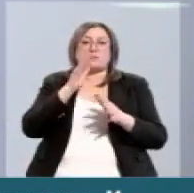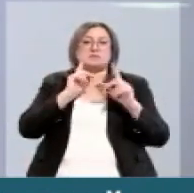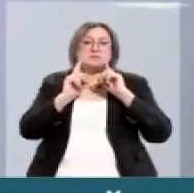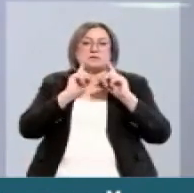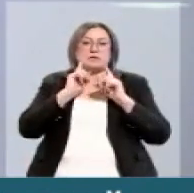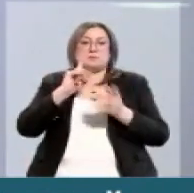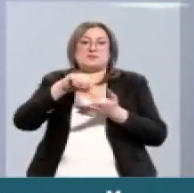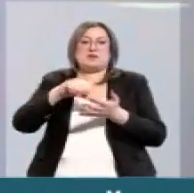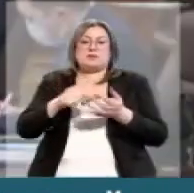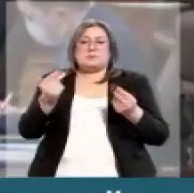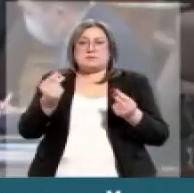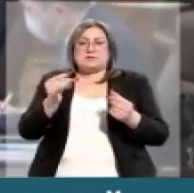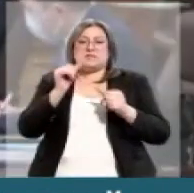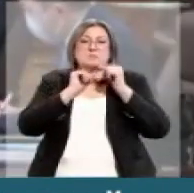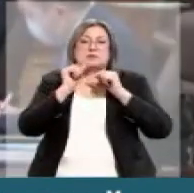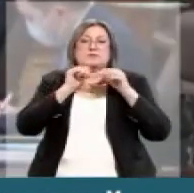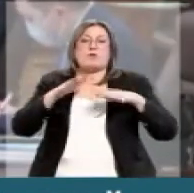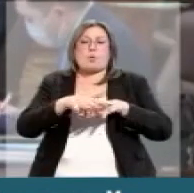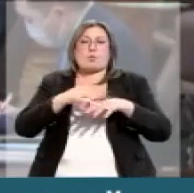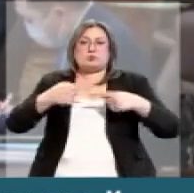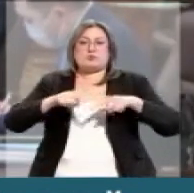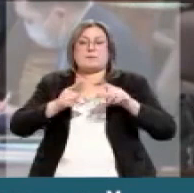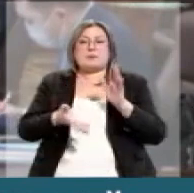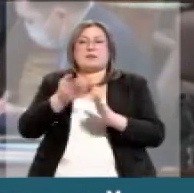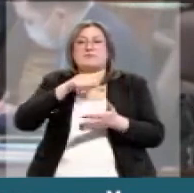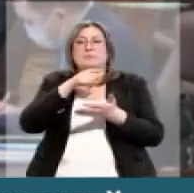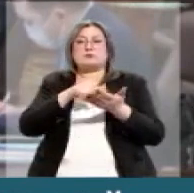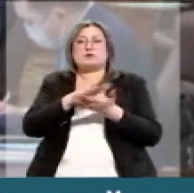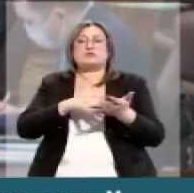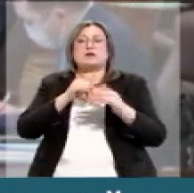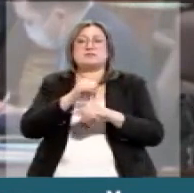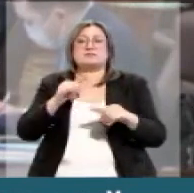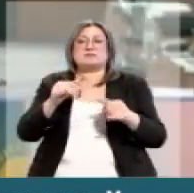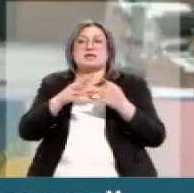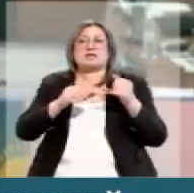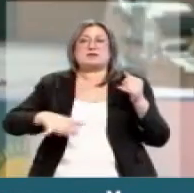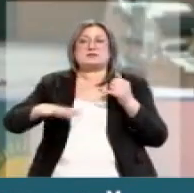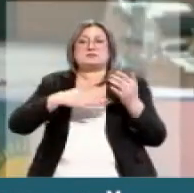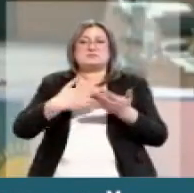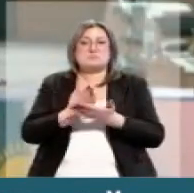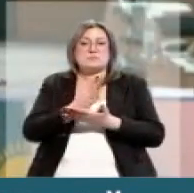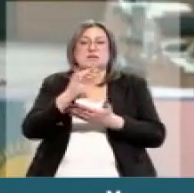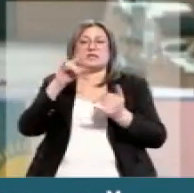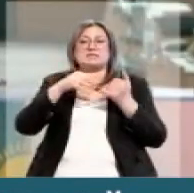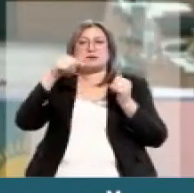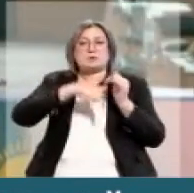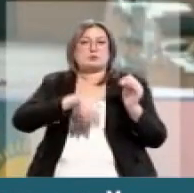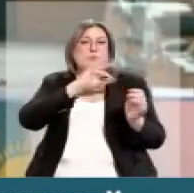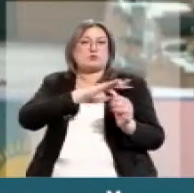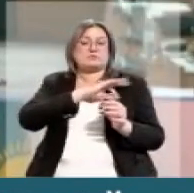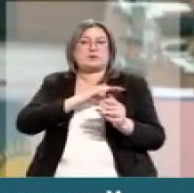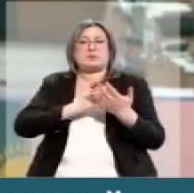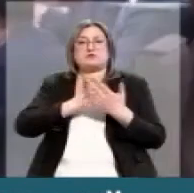заседания представители бизнеса и экспертного сообщества подняли вопросы дальнейшего развития геологической отрасли и недропользования,